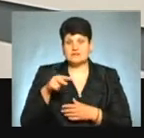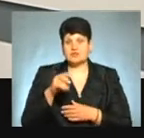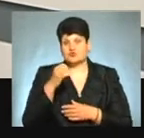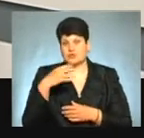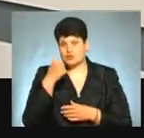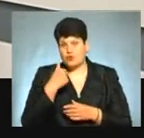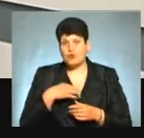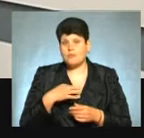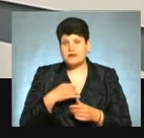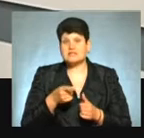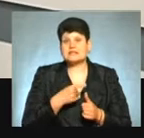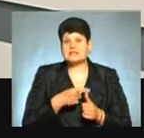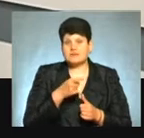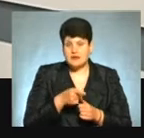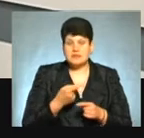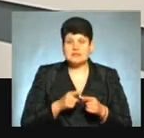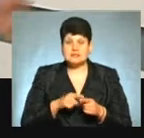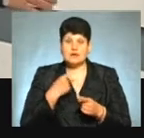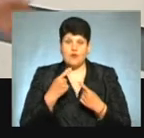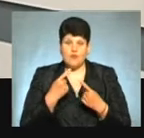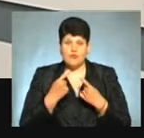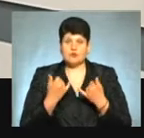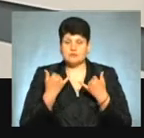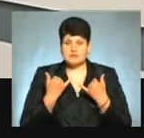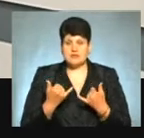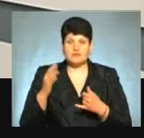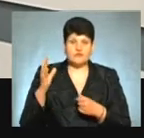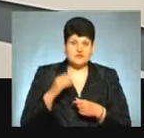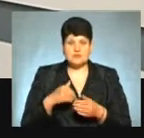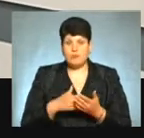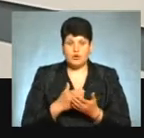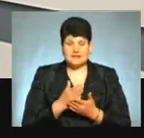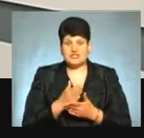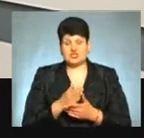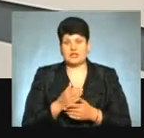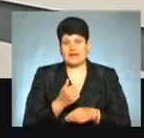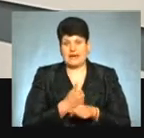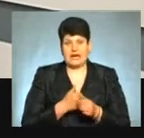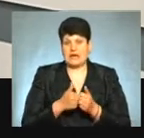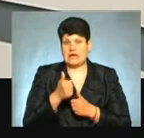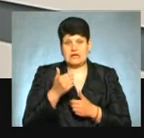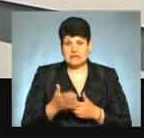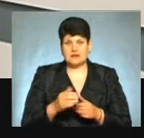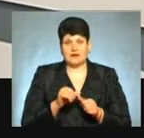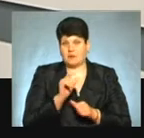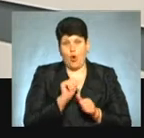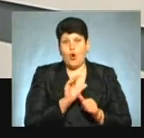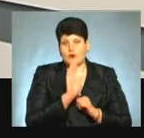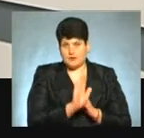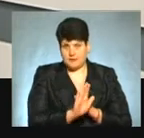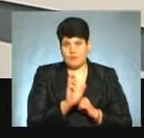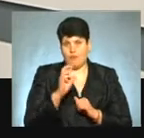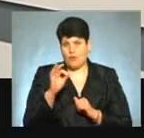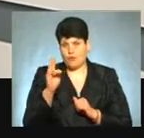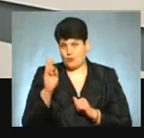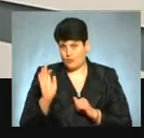року, байдуже, як вона називається, і про це говорять зовсім давно всі абсолютно політичні лідери, партії і так далі, ну, крім деяких, типу